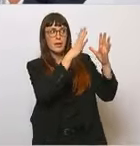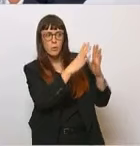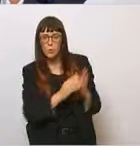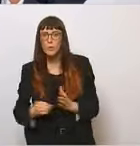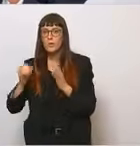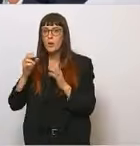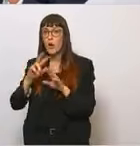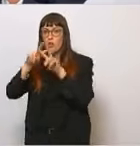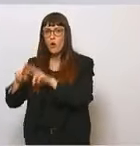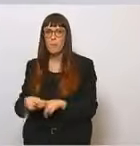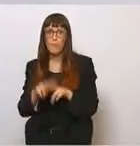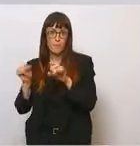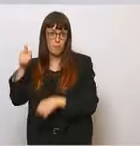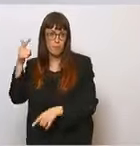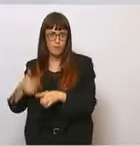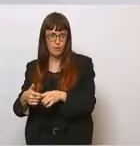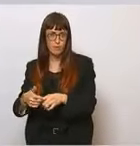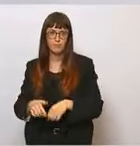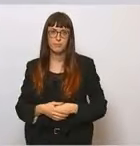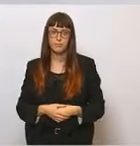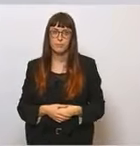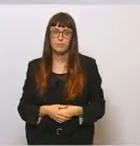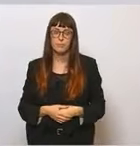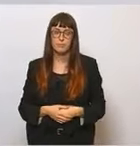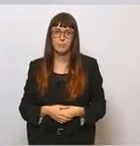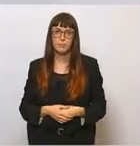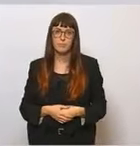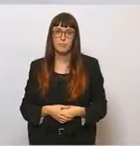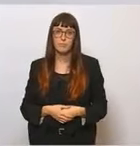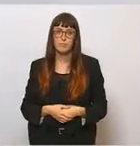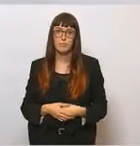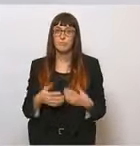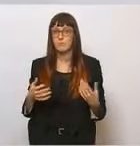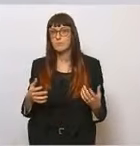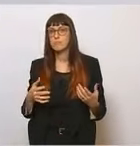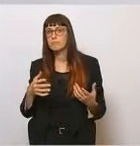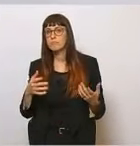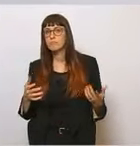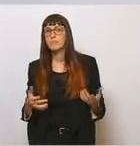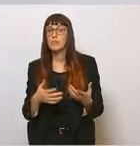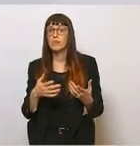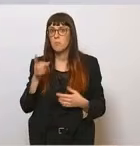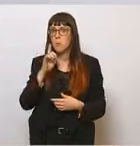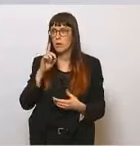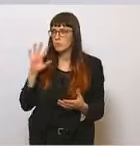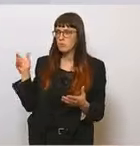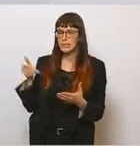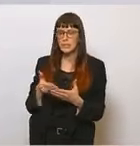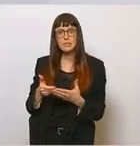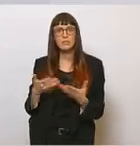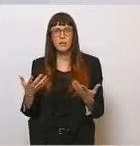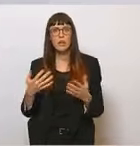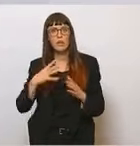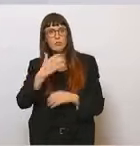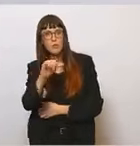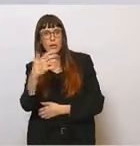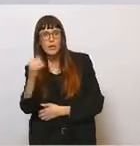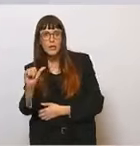au secteur du numérique et à ces, on va dire, déterminants particuliers de données, d'agrégation, etc.,